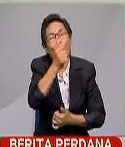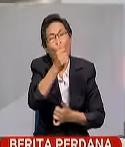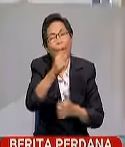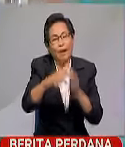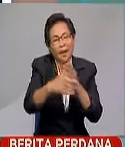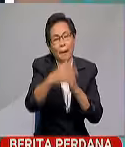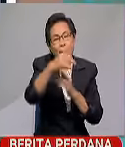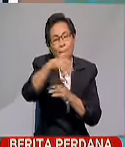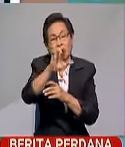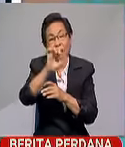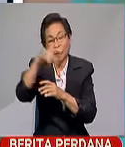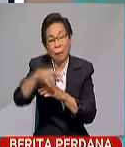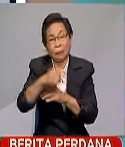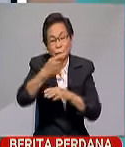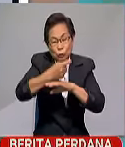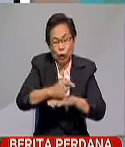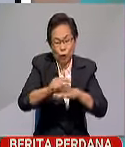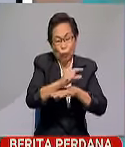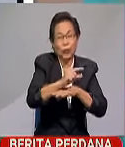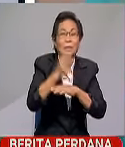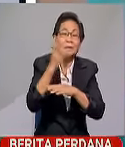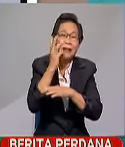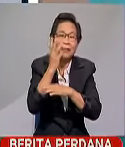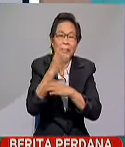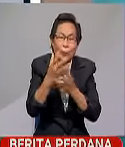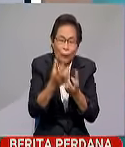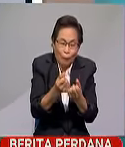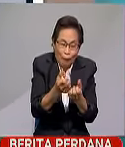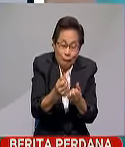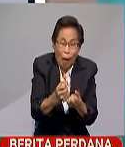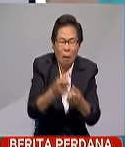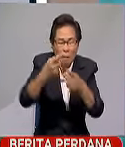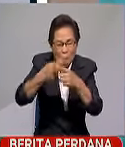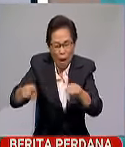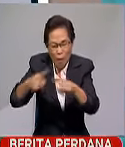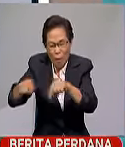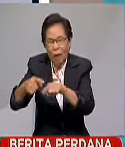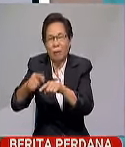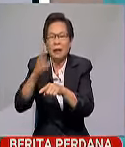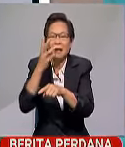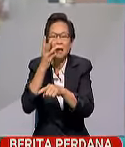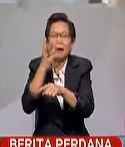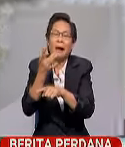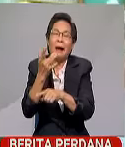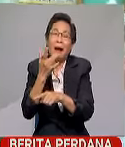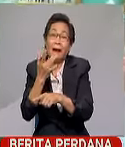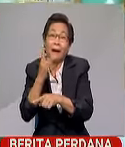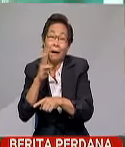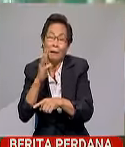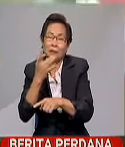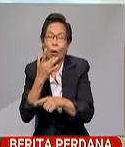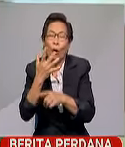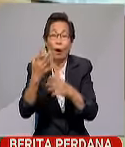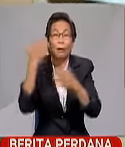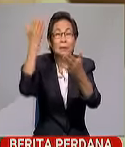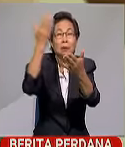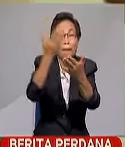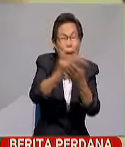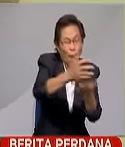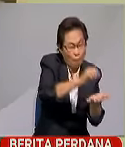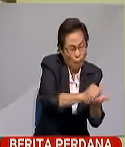perap ini yang menggunakan nasi untuk diperap menjadikannya berbeza daripada ikan perap air tawar sehingga mendapat permintaan seluruh